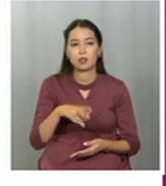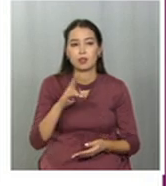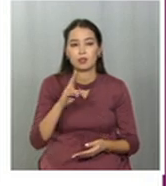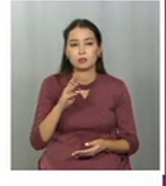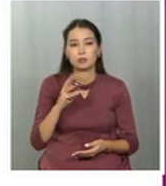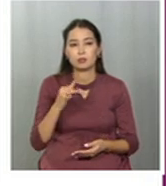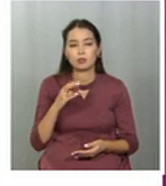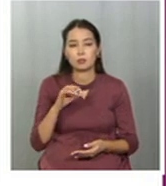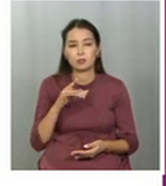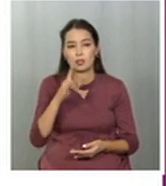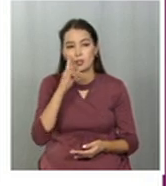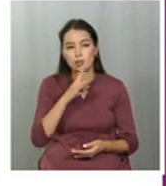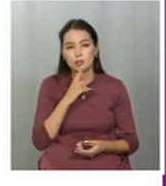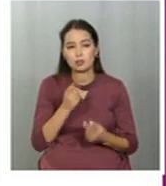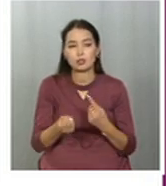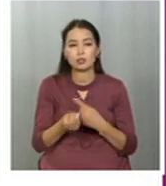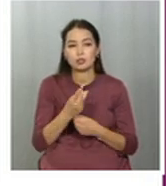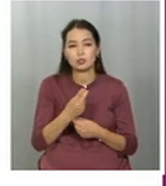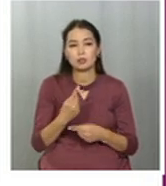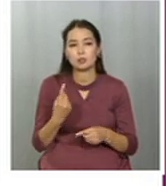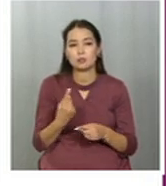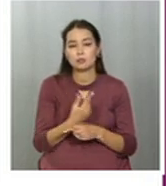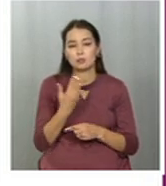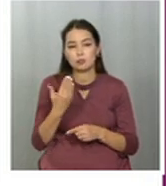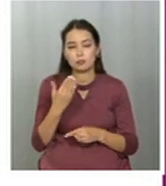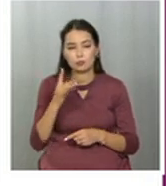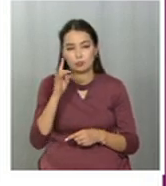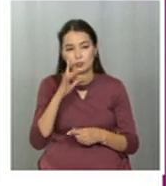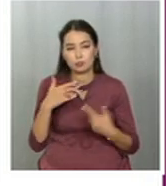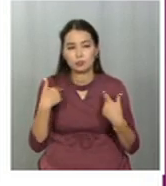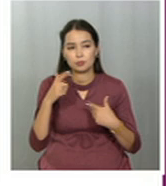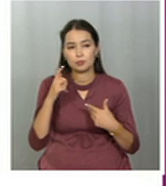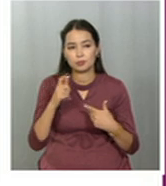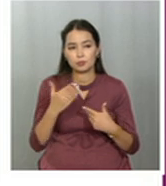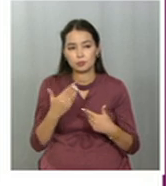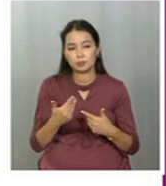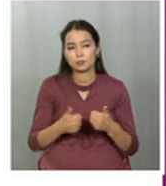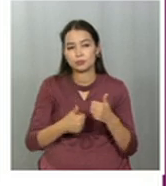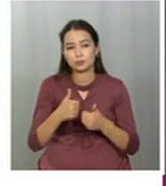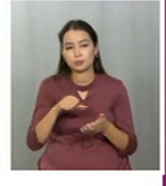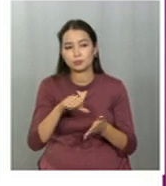қазақтан шыққан тұңғыш кәсіби балуан. Бәсекелестерінен басым түсіп,